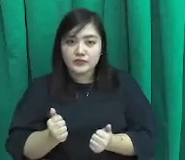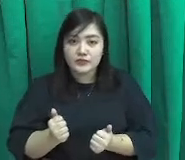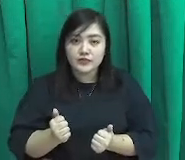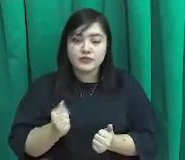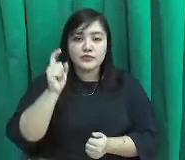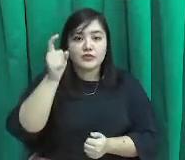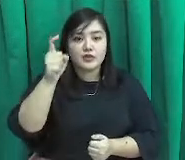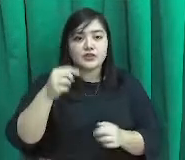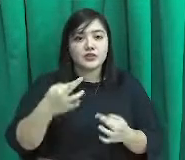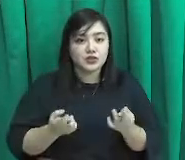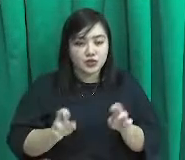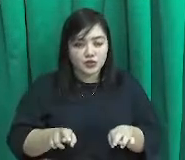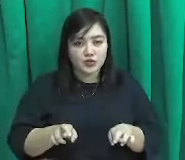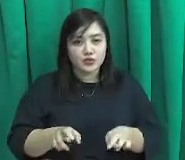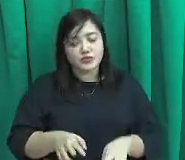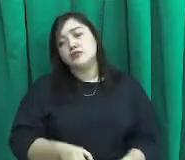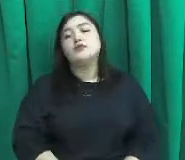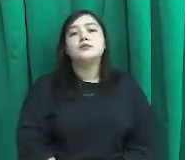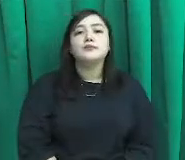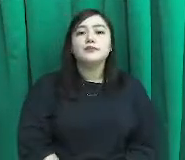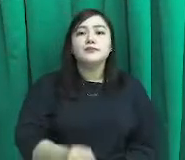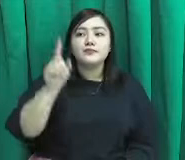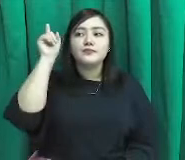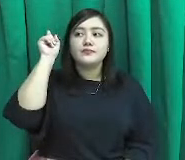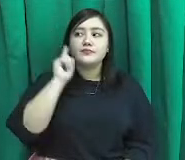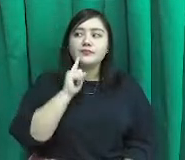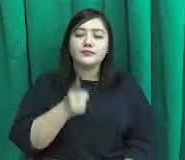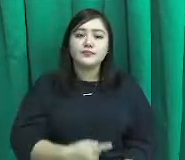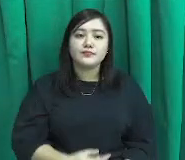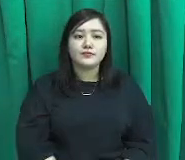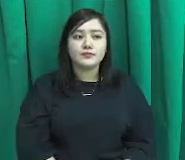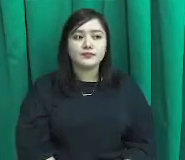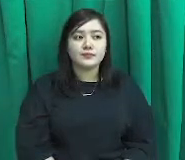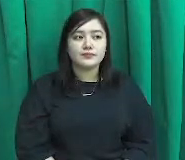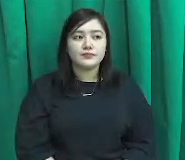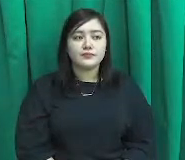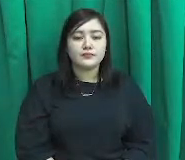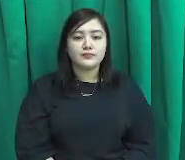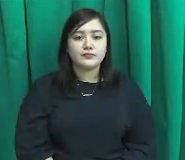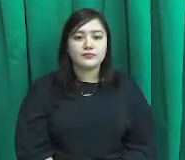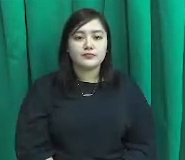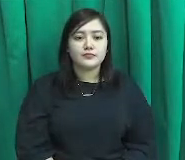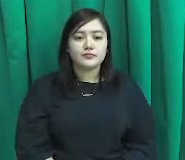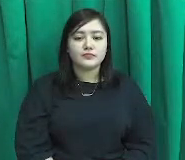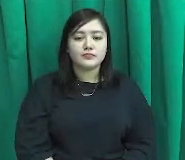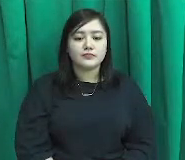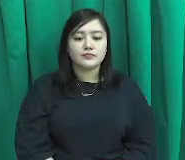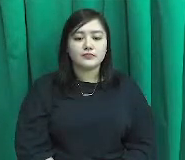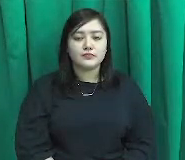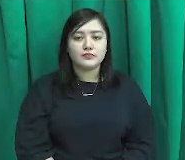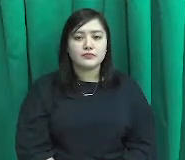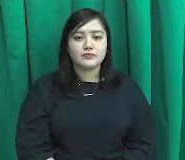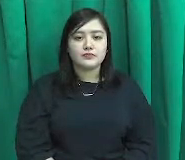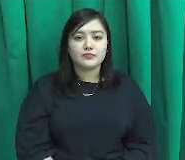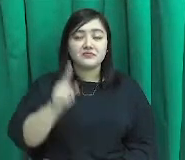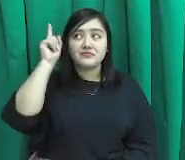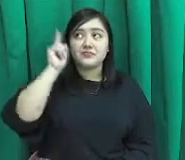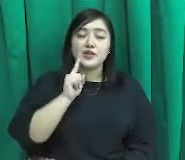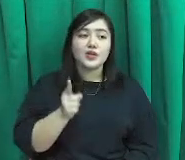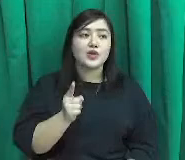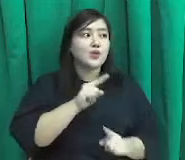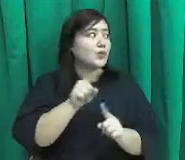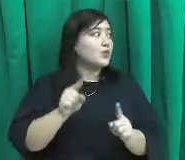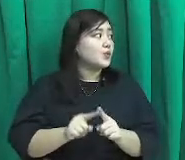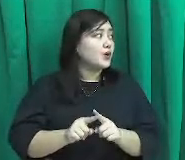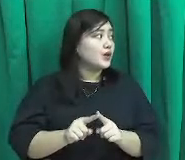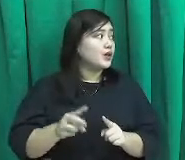sir? Paunahin po, pag umabot na kami sa punto na hindi kami nagkakaintindihan, although